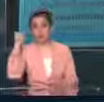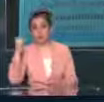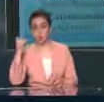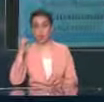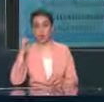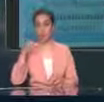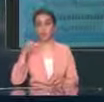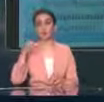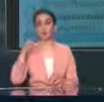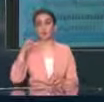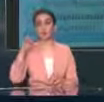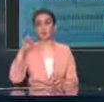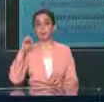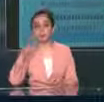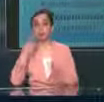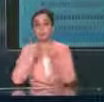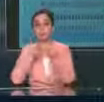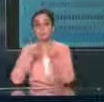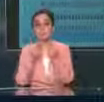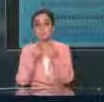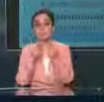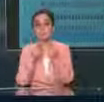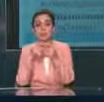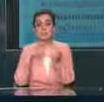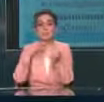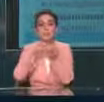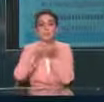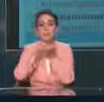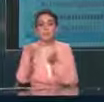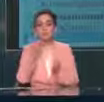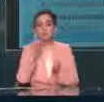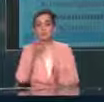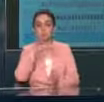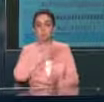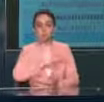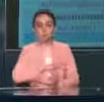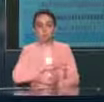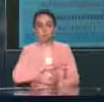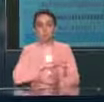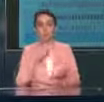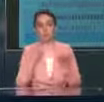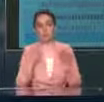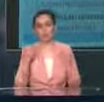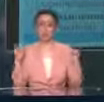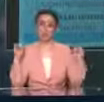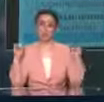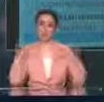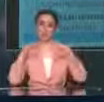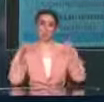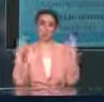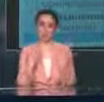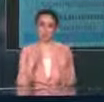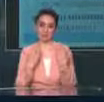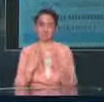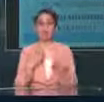абонемент это обычно билет который мы покупаем чтобы использовать какой не спортивном комплексе